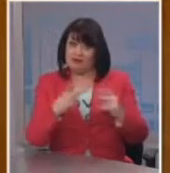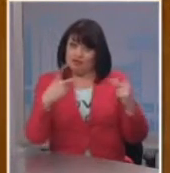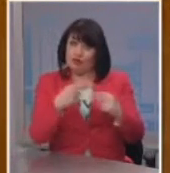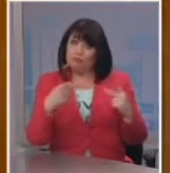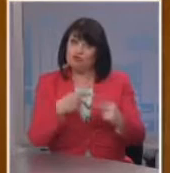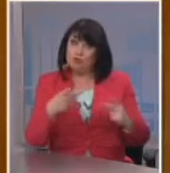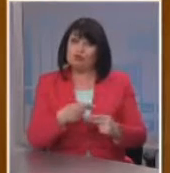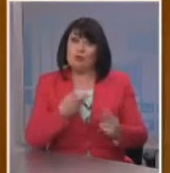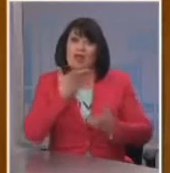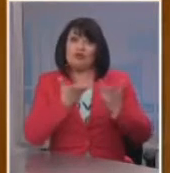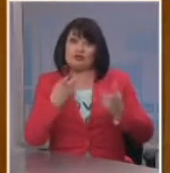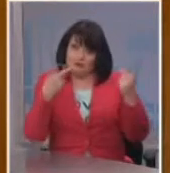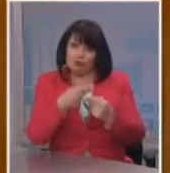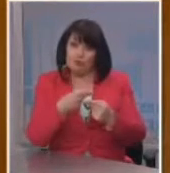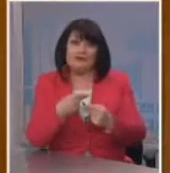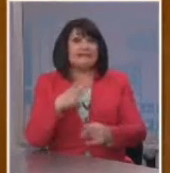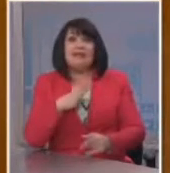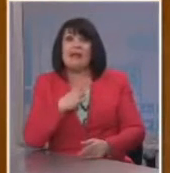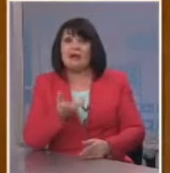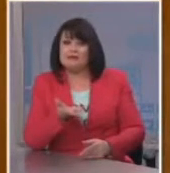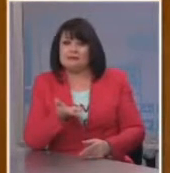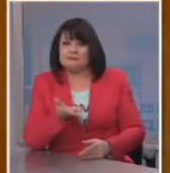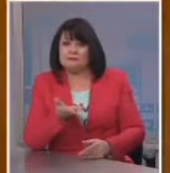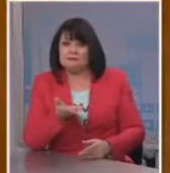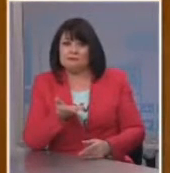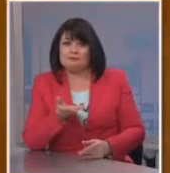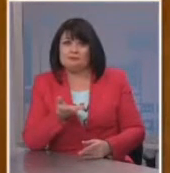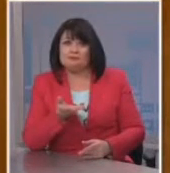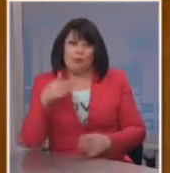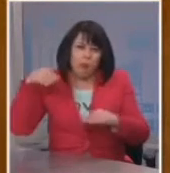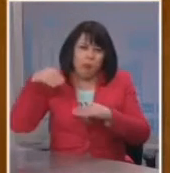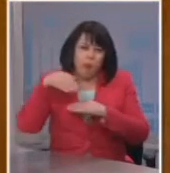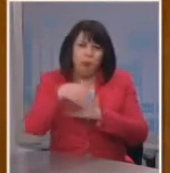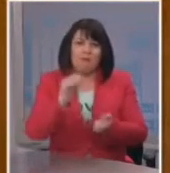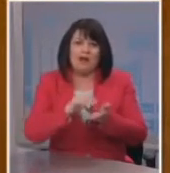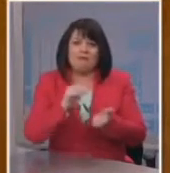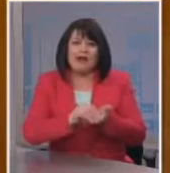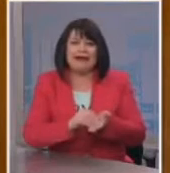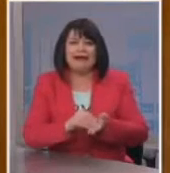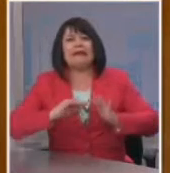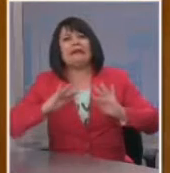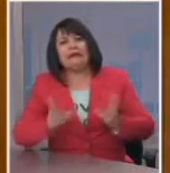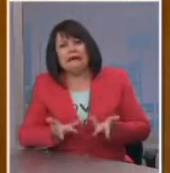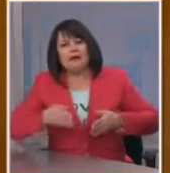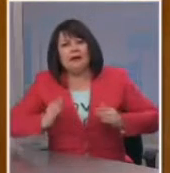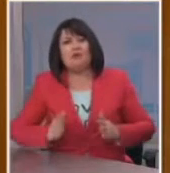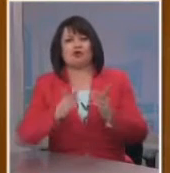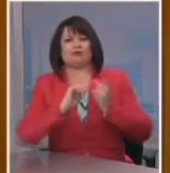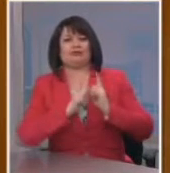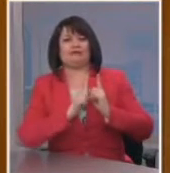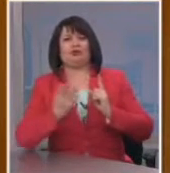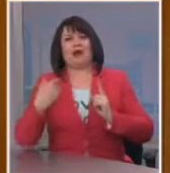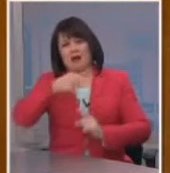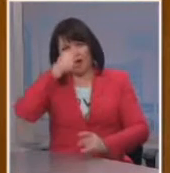εδώ, των δαπανών? Θέλετε περαιτέρω νέους κύκλους ύφεσης? Ή να προχωρήσουμε με βάση τη συμφωνία του